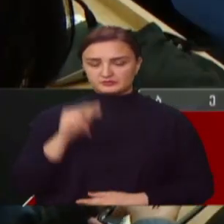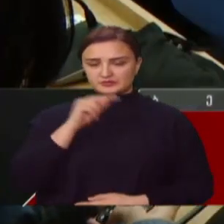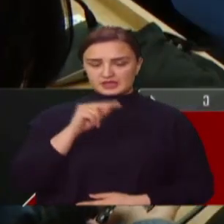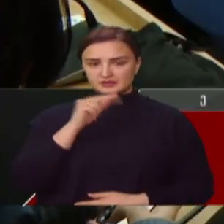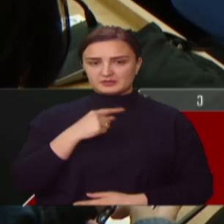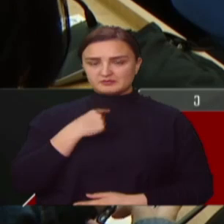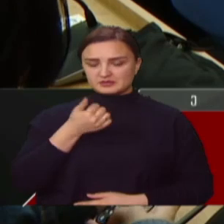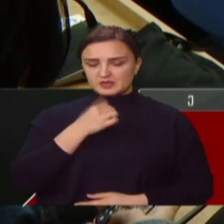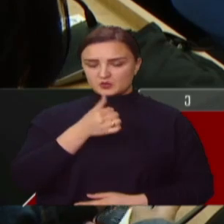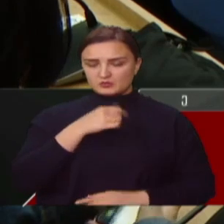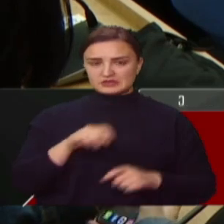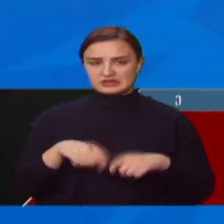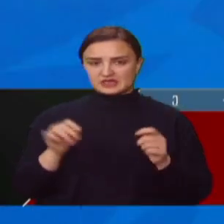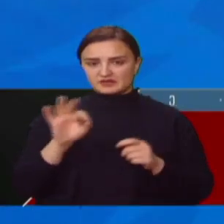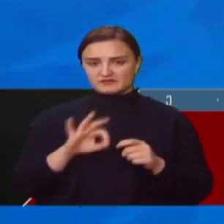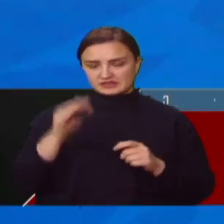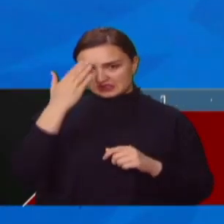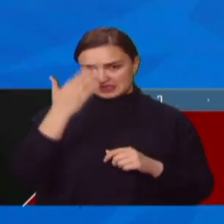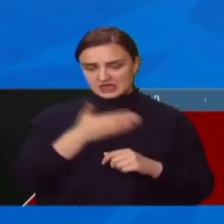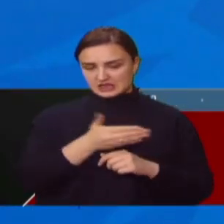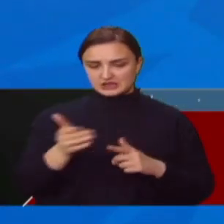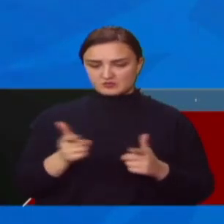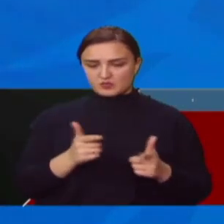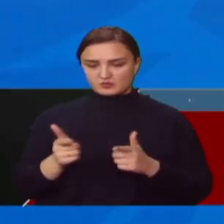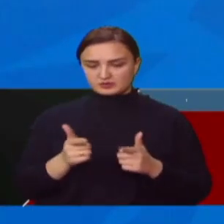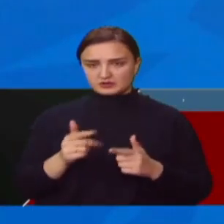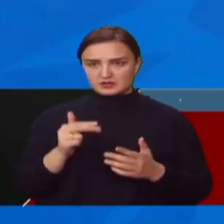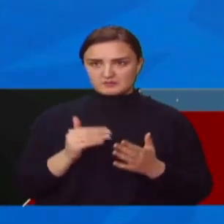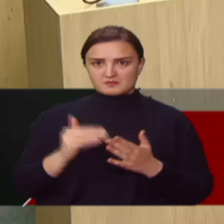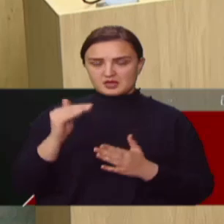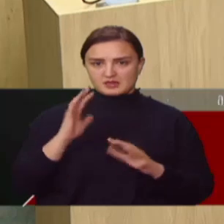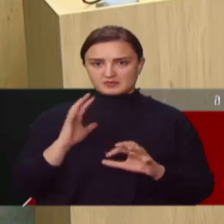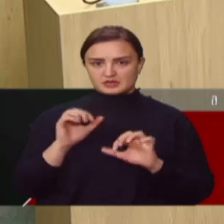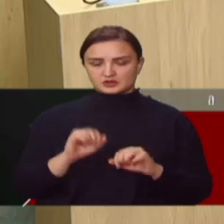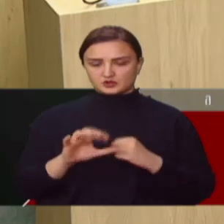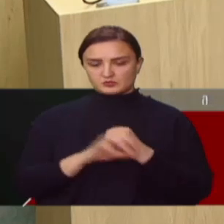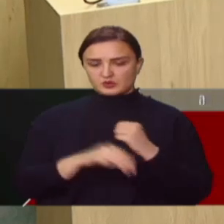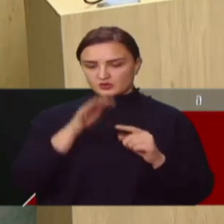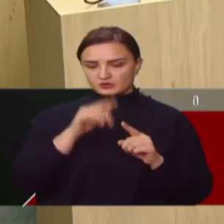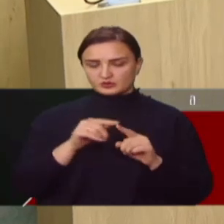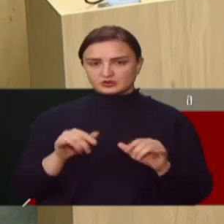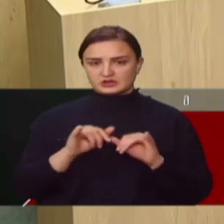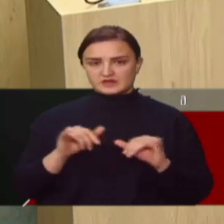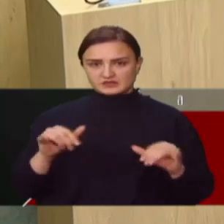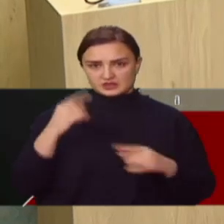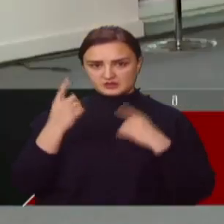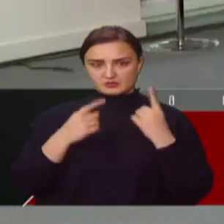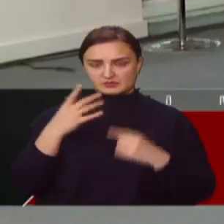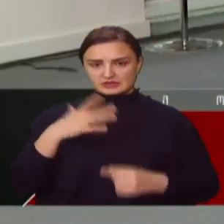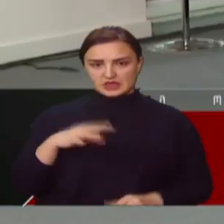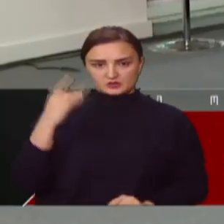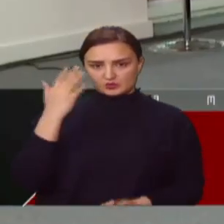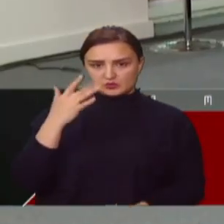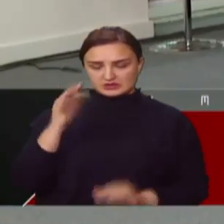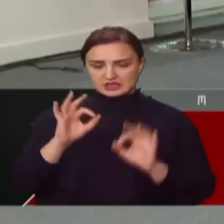Braldebebs xmis parulobis dargvebaze, amomrchevelta mobilizebaze da maghal mkhardaçeraze boludrus gavrtselebul informatsias kartuli